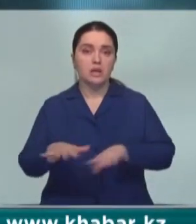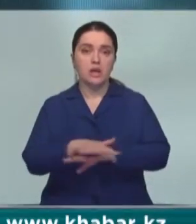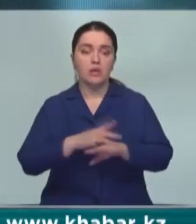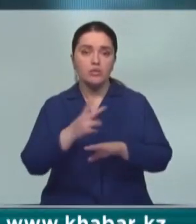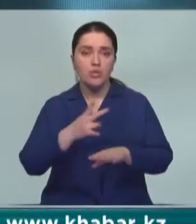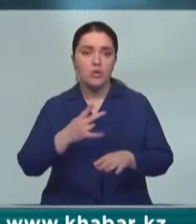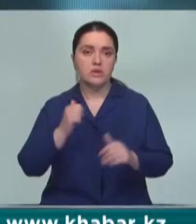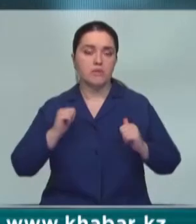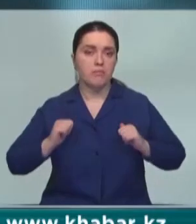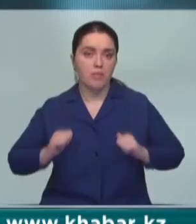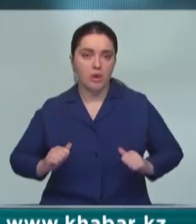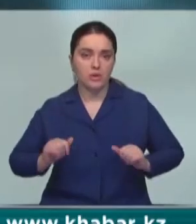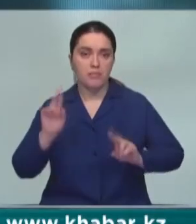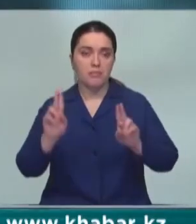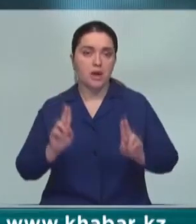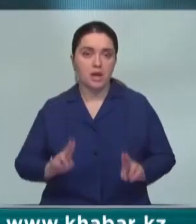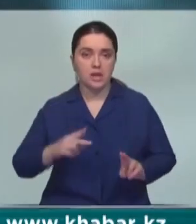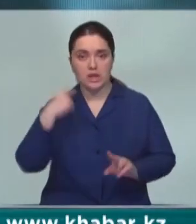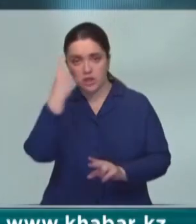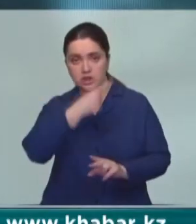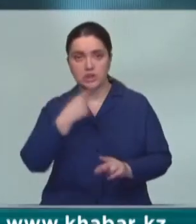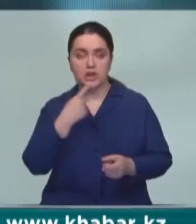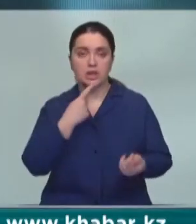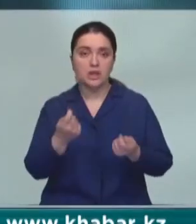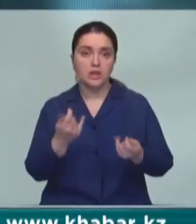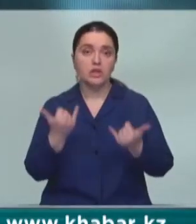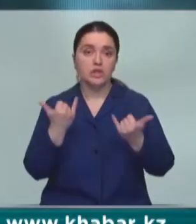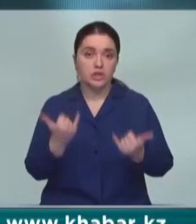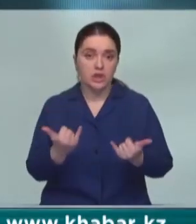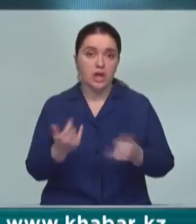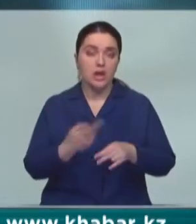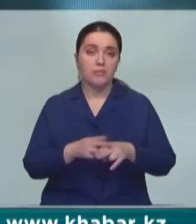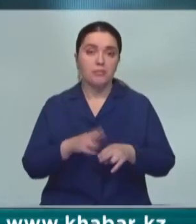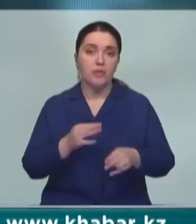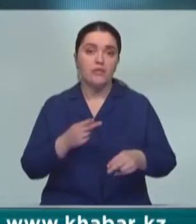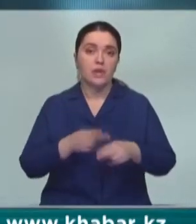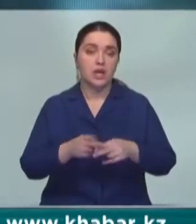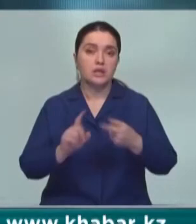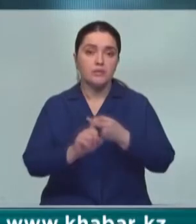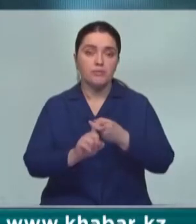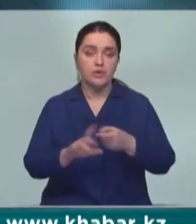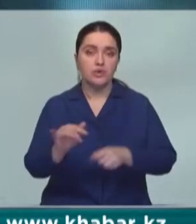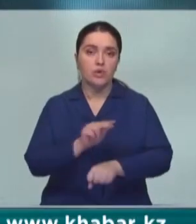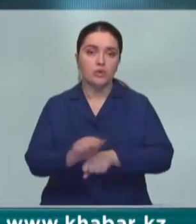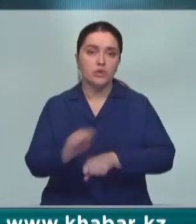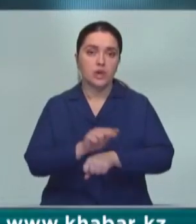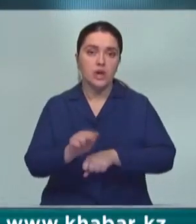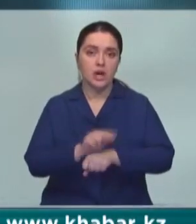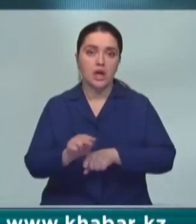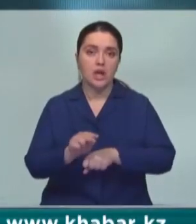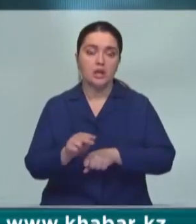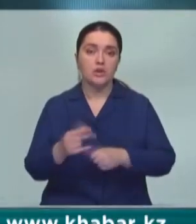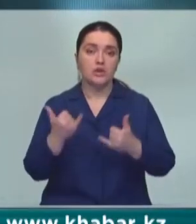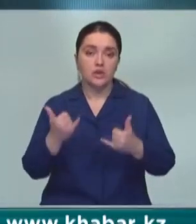попросил населения соблюдать спокойствие и правила личной гигиены. Сейчас по всей стране в рамках мероприятий по профилактике коронавируса проходят